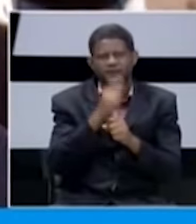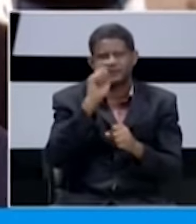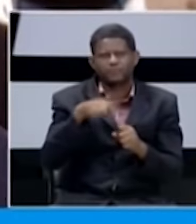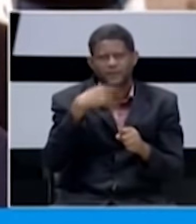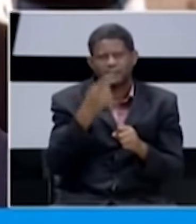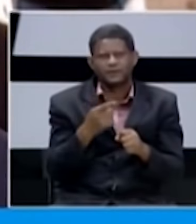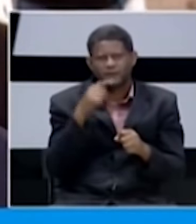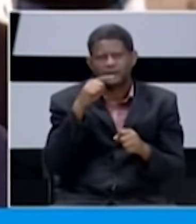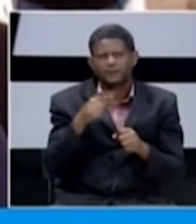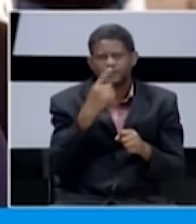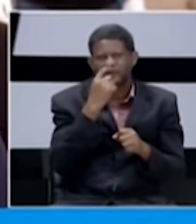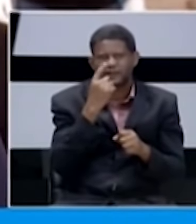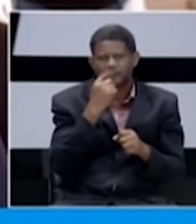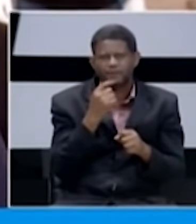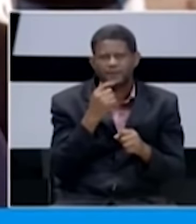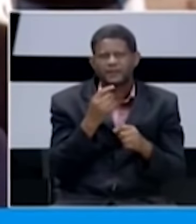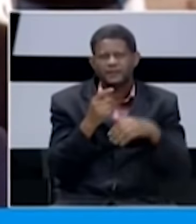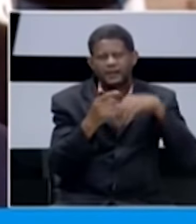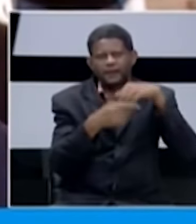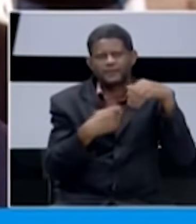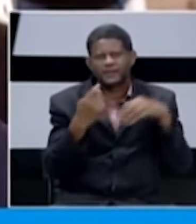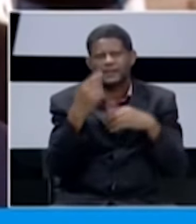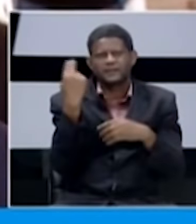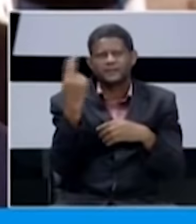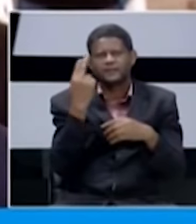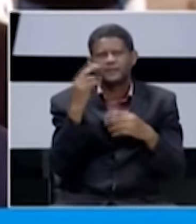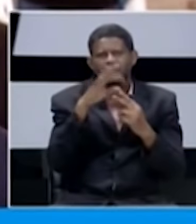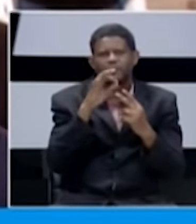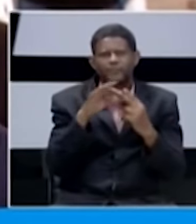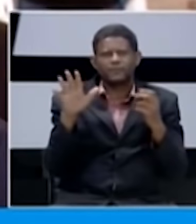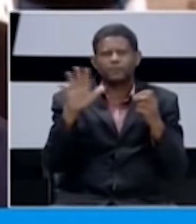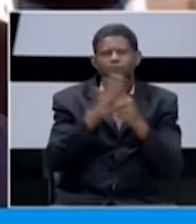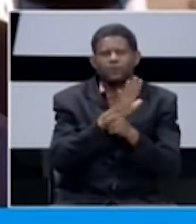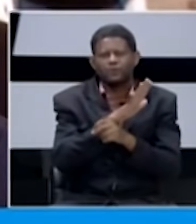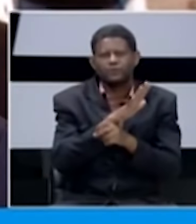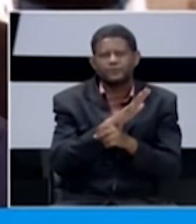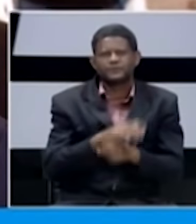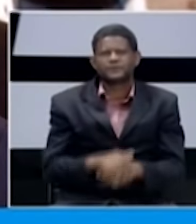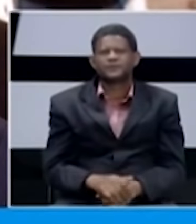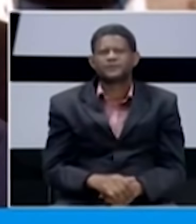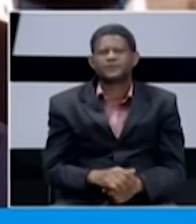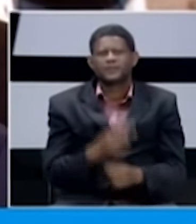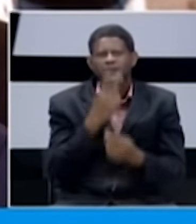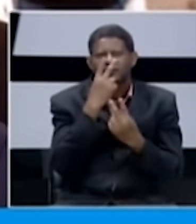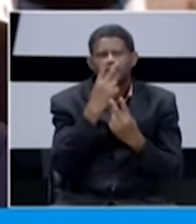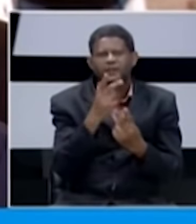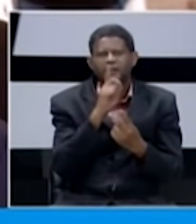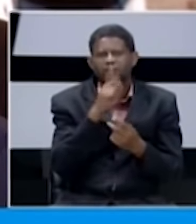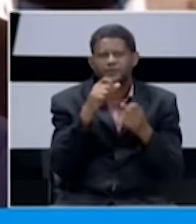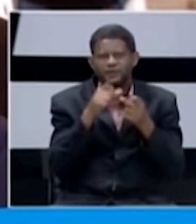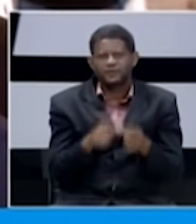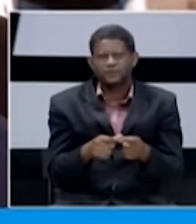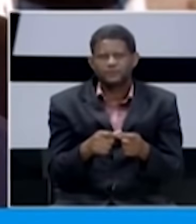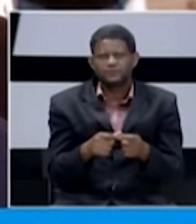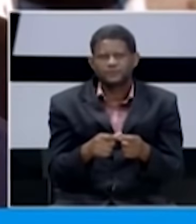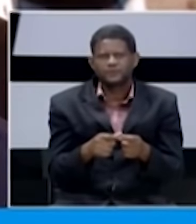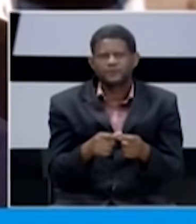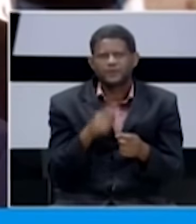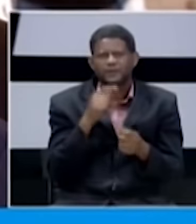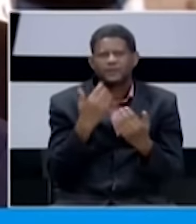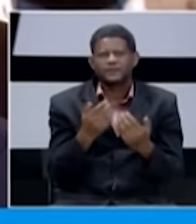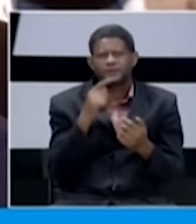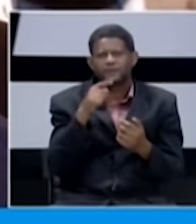در نای مشالا دائما من مر تاد بمولو كرأيو صنيحو حزي كمت زك أريبون